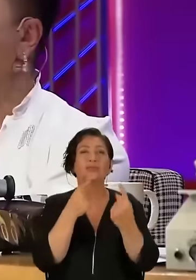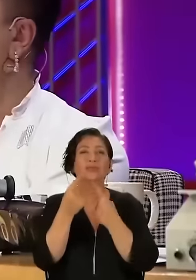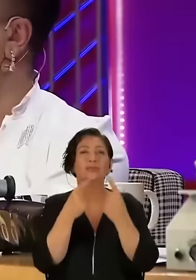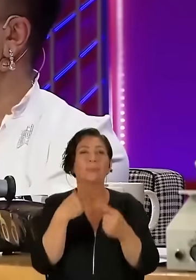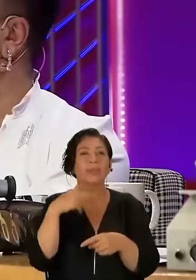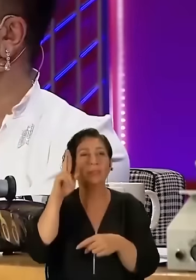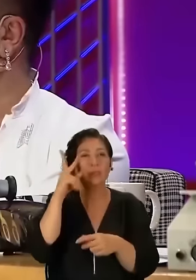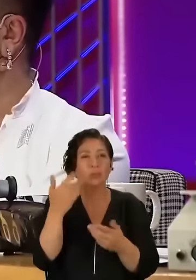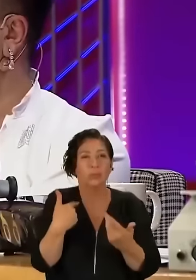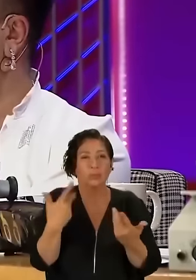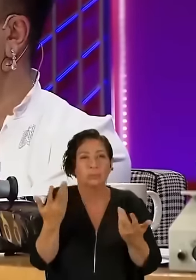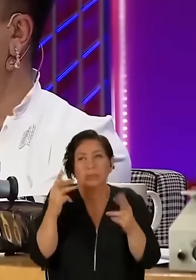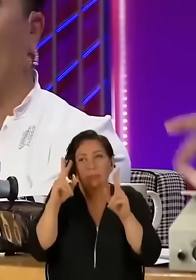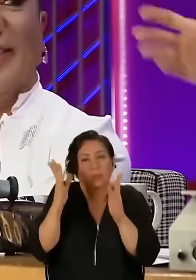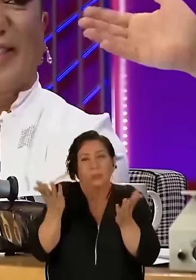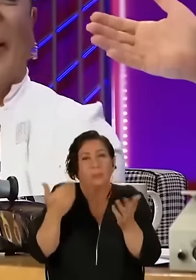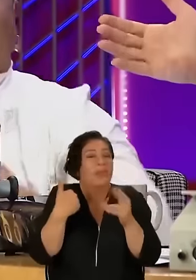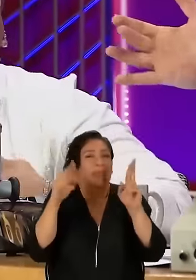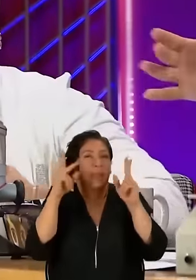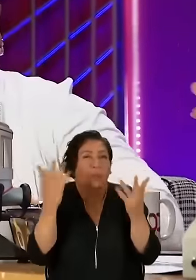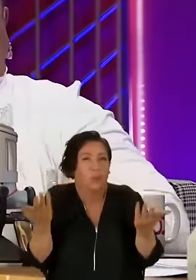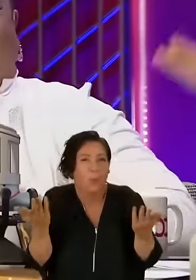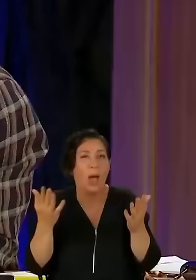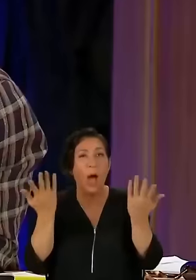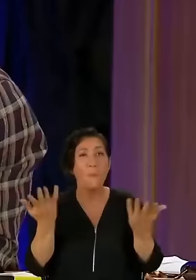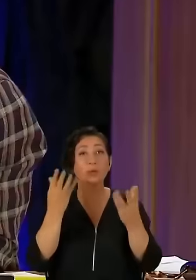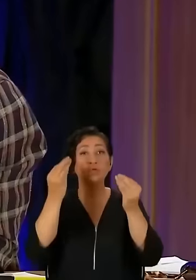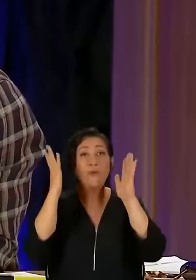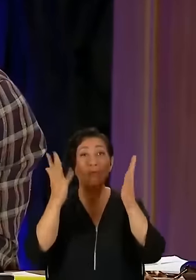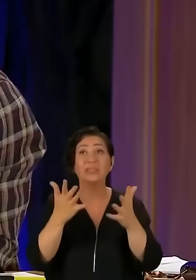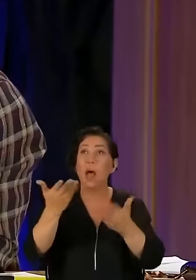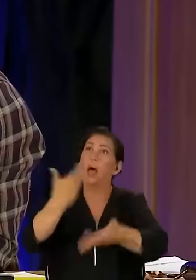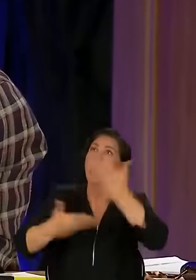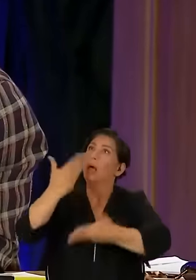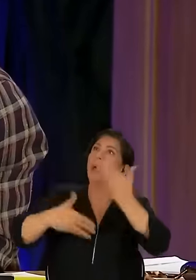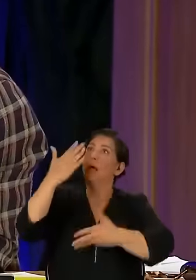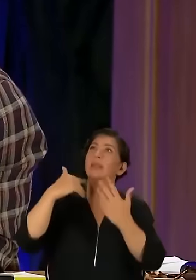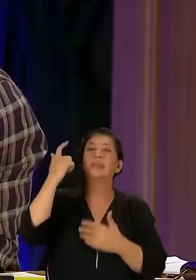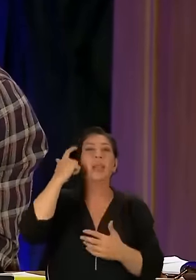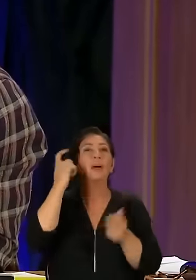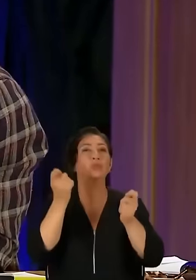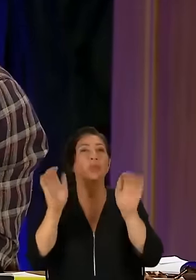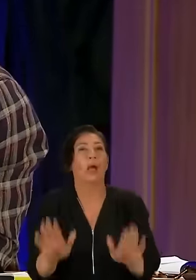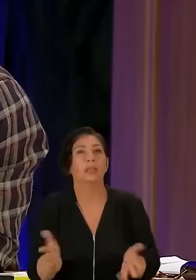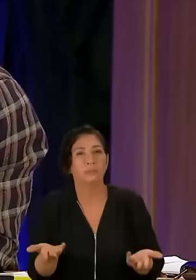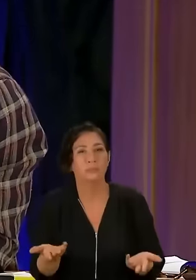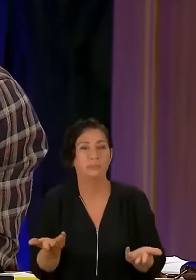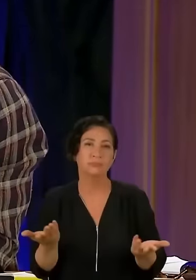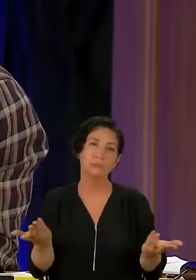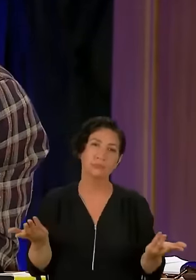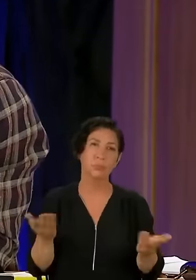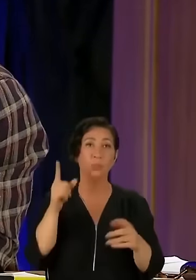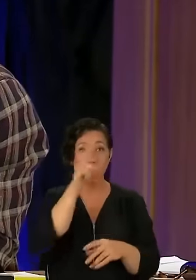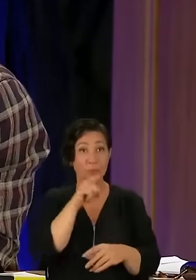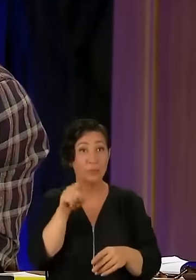Evet. Ben tanımıyordum ki o çocuğu. Ha? Ben de tanımıyordum ama o kadar üzerimize geldiler ki tanımak zorunda kaldım. Aynen. Yani